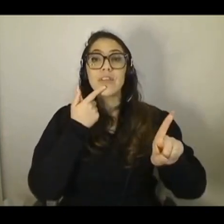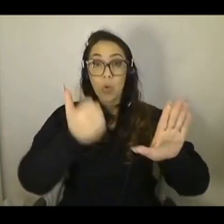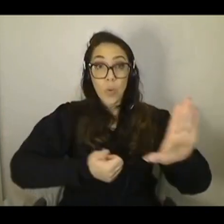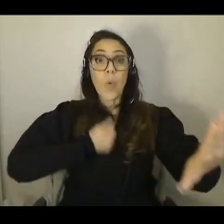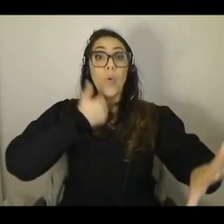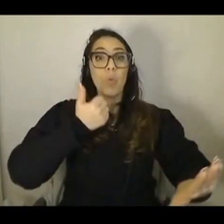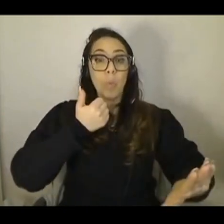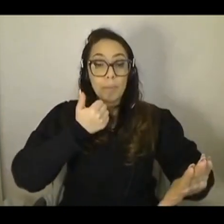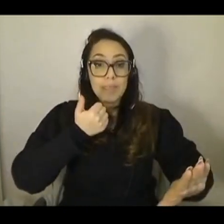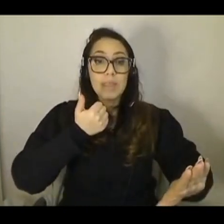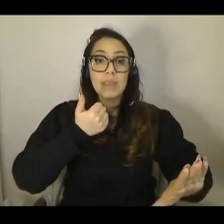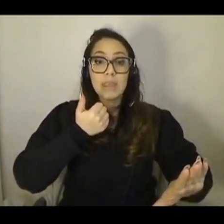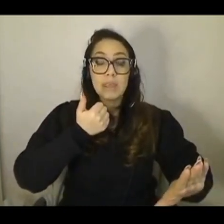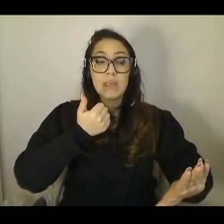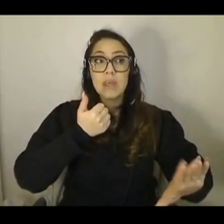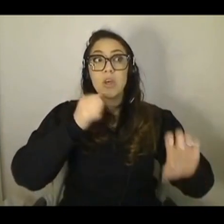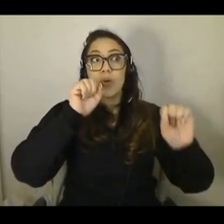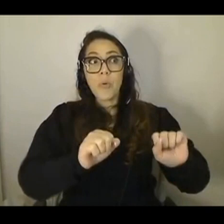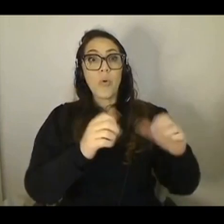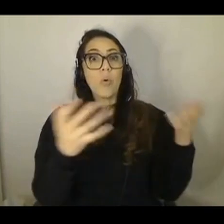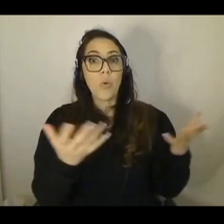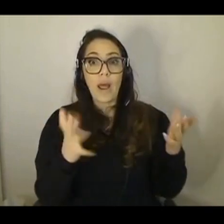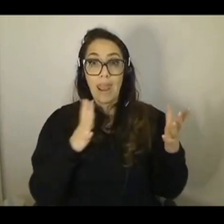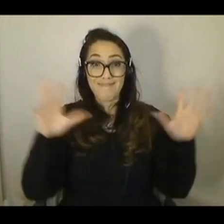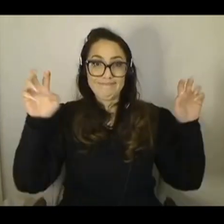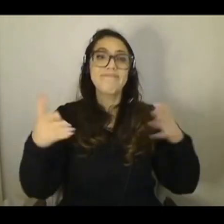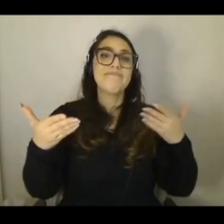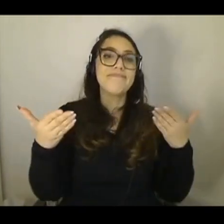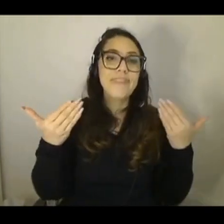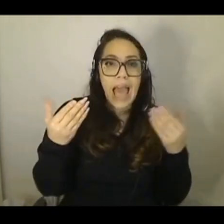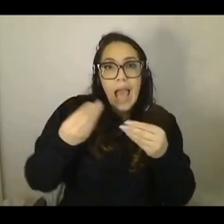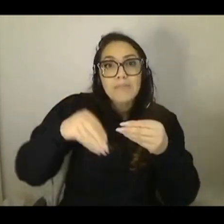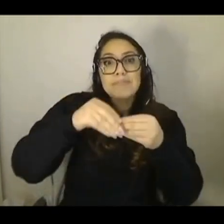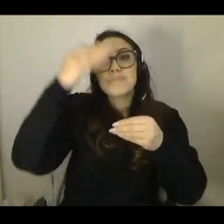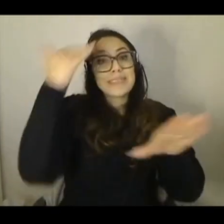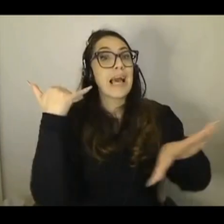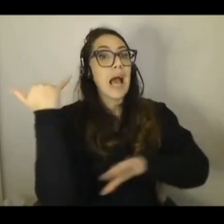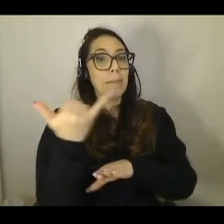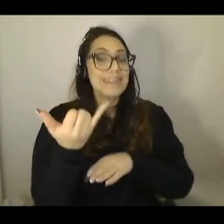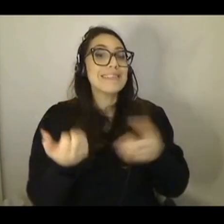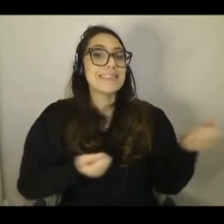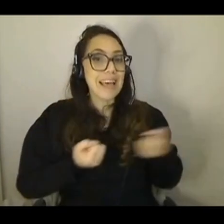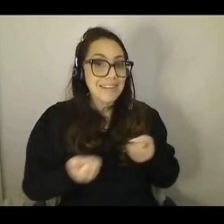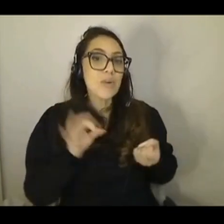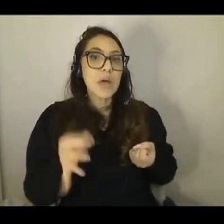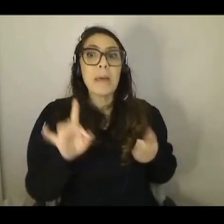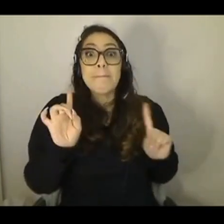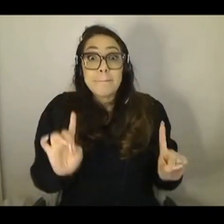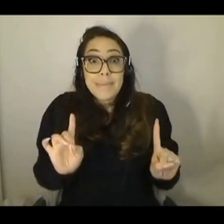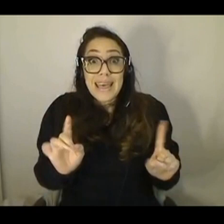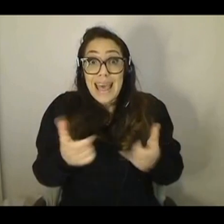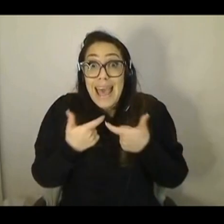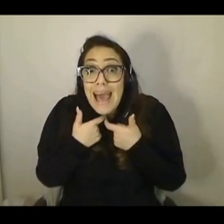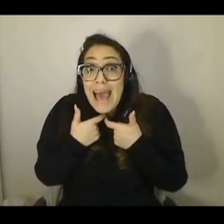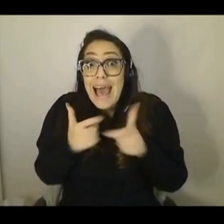site. Il y aura des frais de service additionnels si vous appelez le service Saphir, mais tout ce qui n'est pas accessible sur